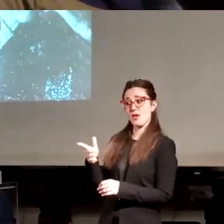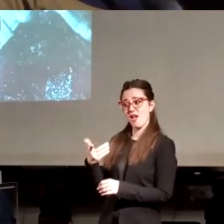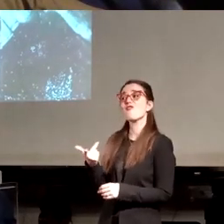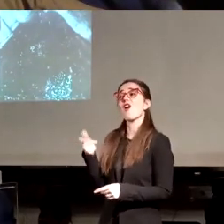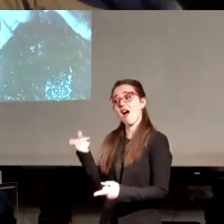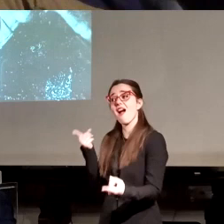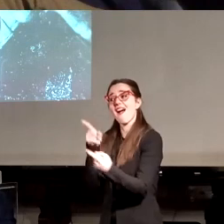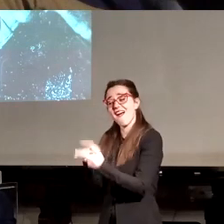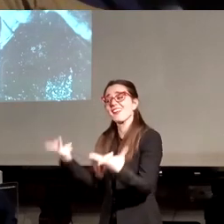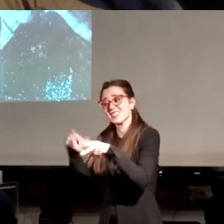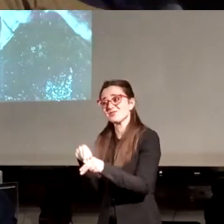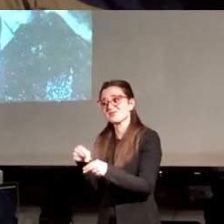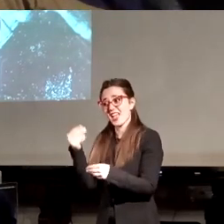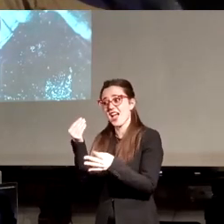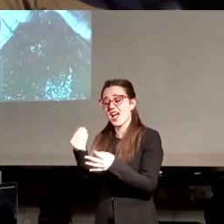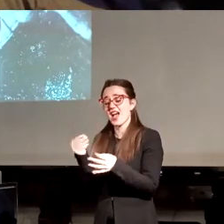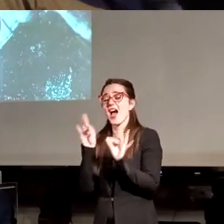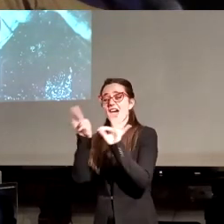arrivati lupo